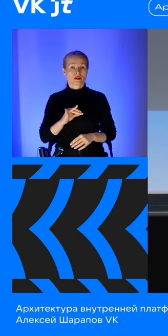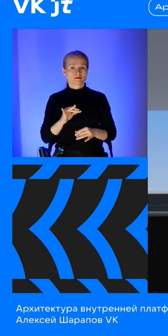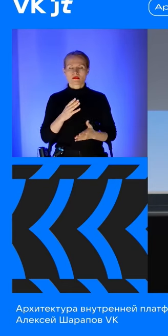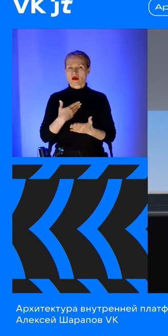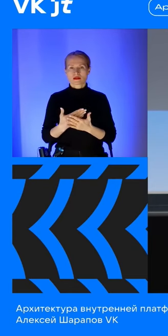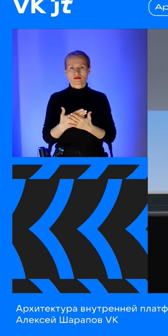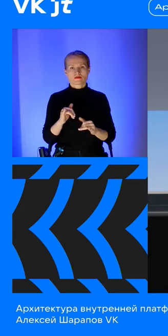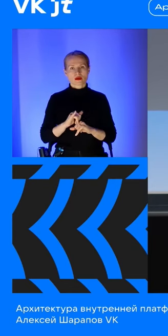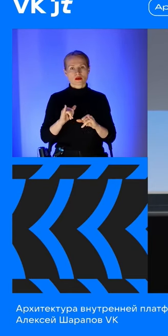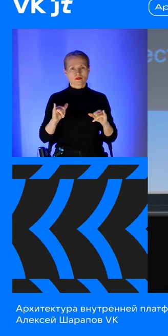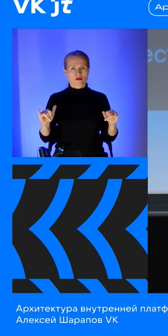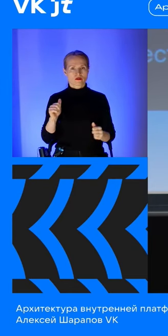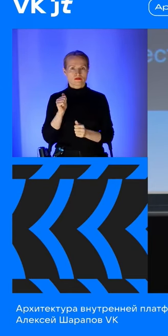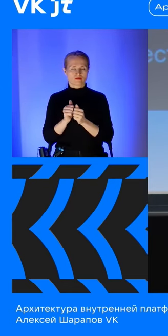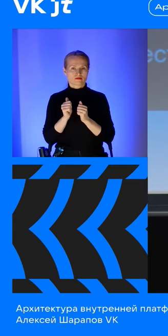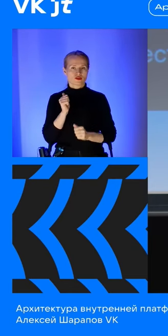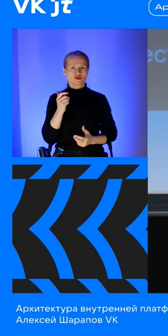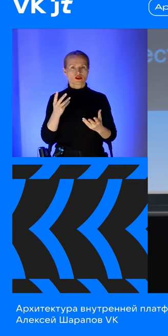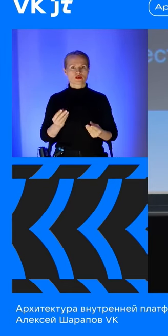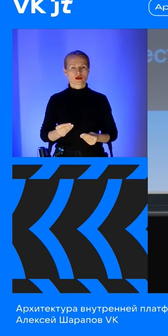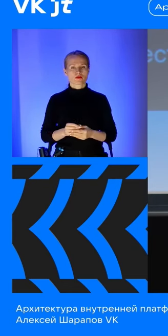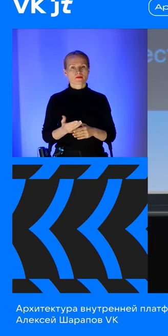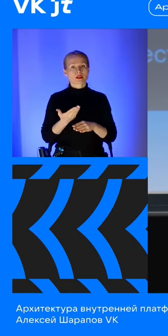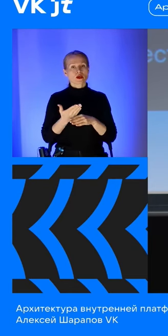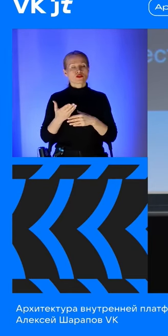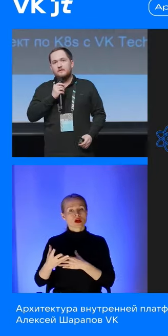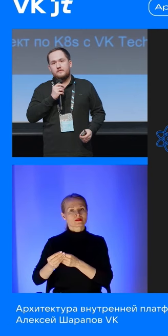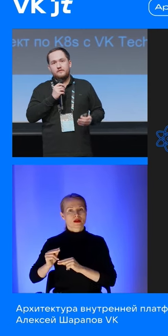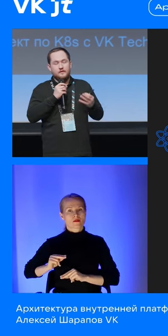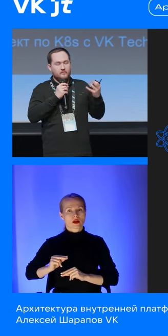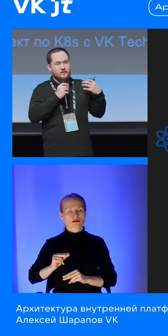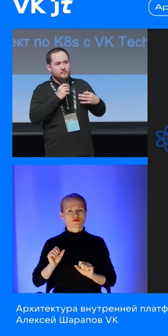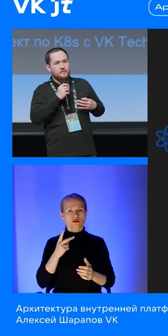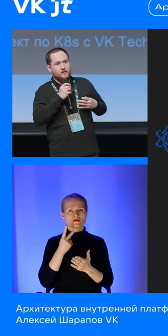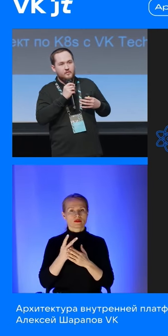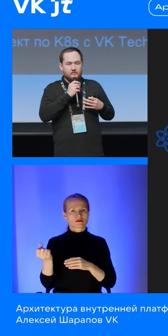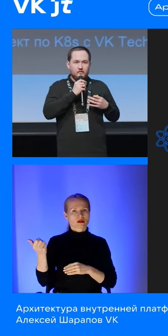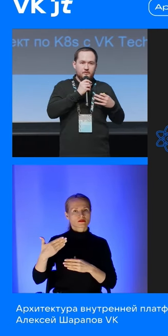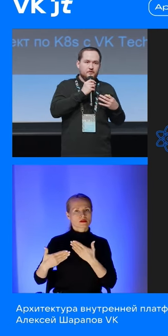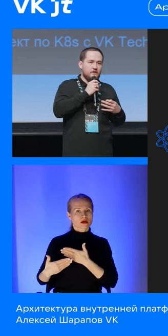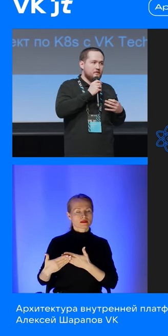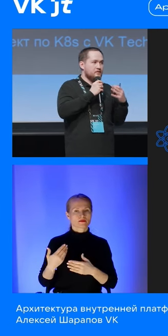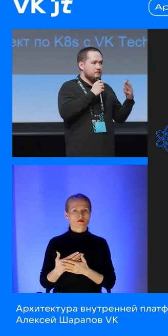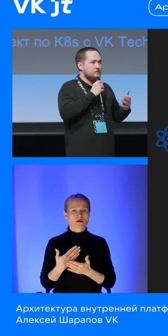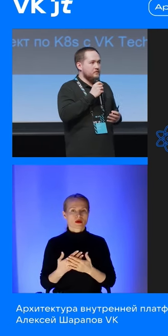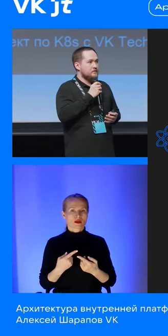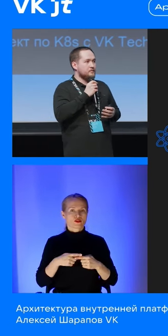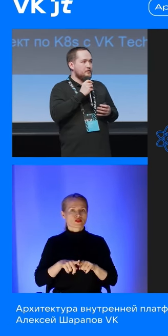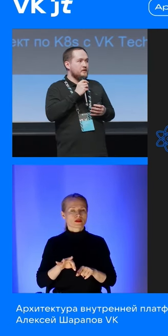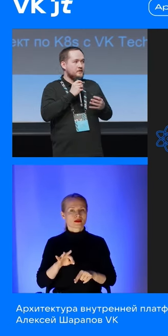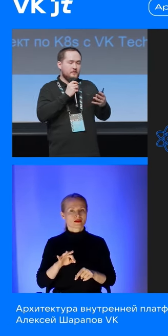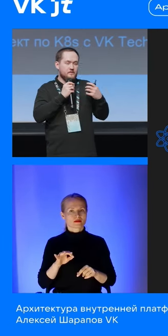развивается там ежедневно часть коллаборации можно видеть здесь когда мы говорим там про платформу инженеринг